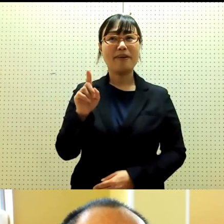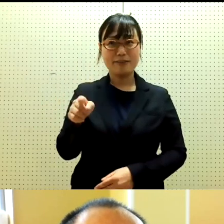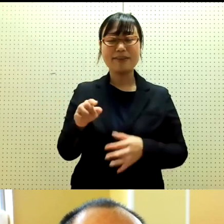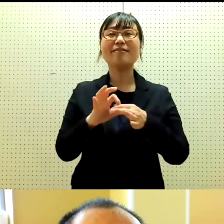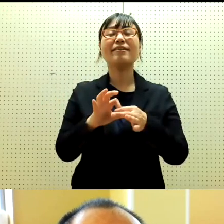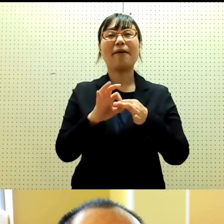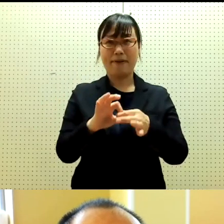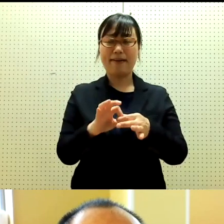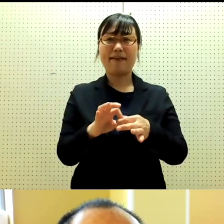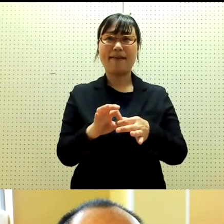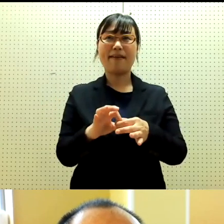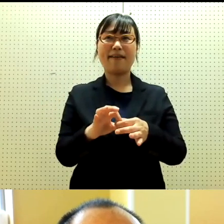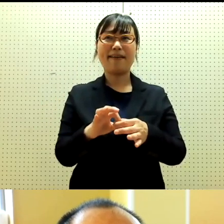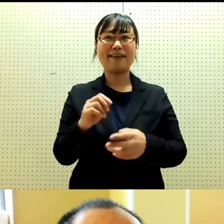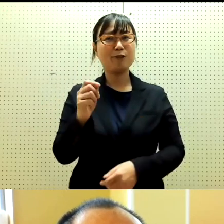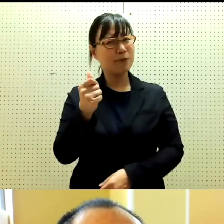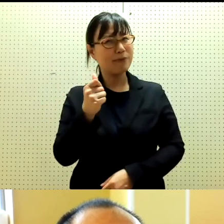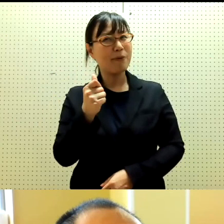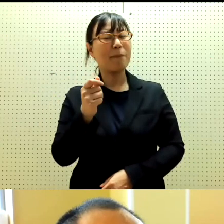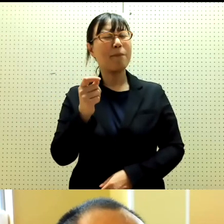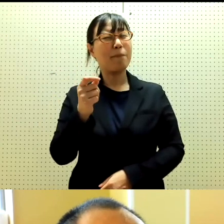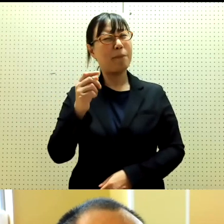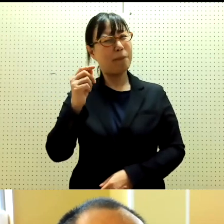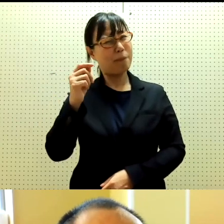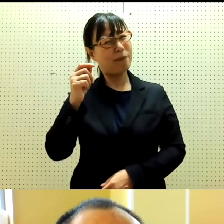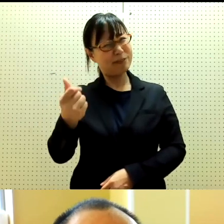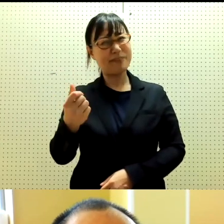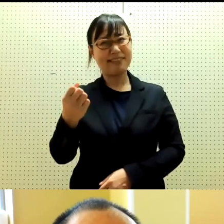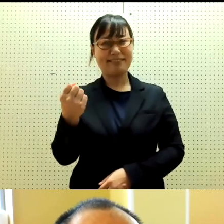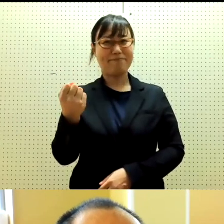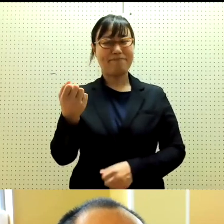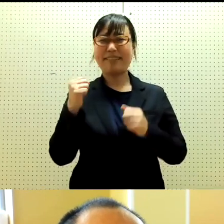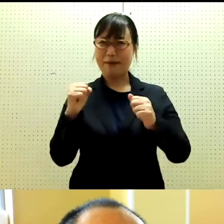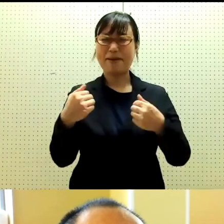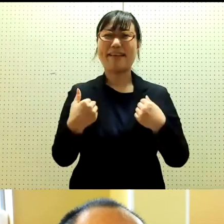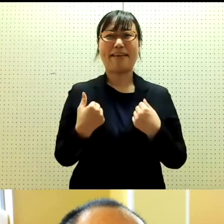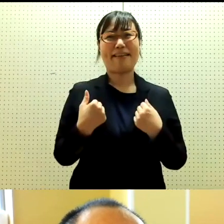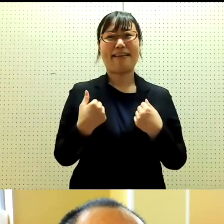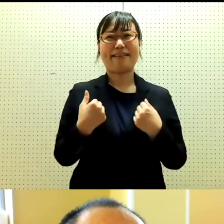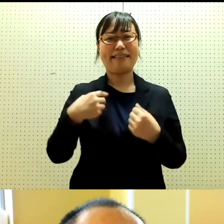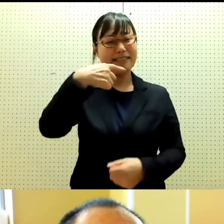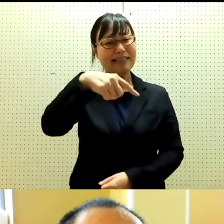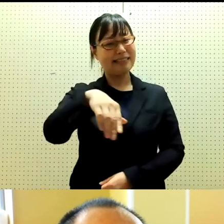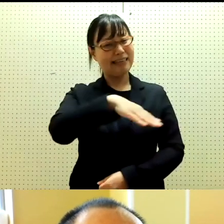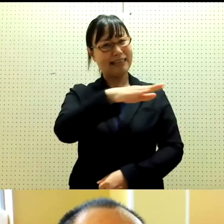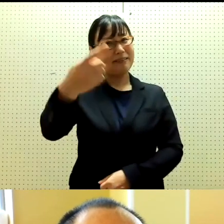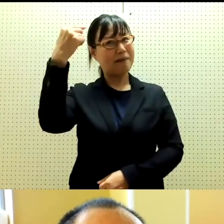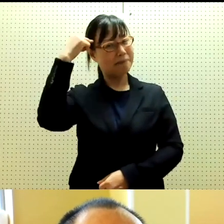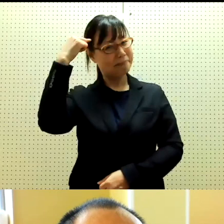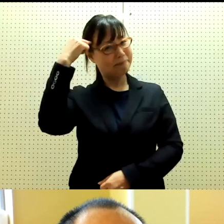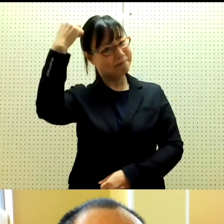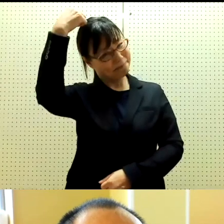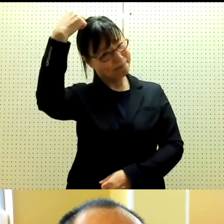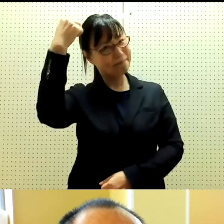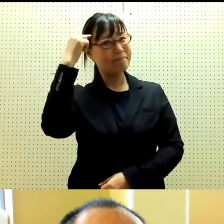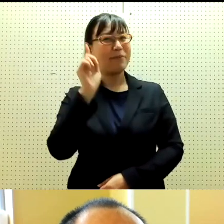けど、ちょっとねもう少し頑張らなきゃいけないぞ、で先生たちの認識はどうなってるんだというところあるんです